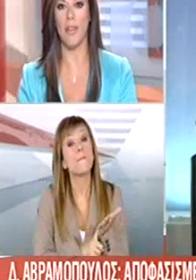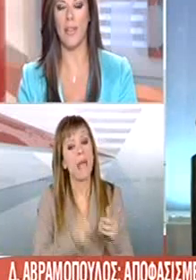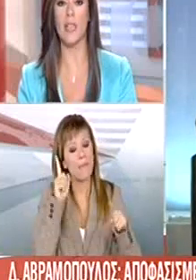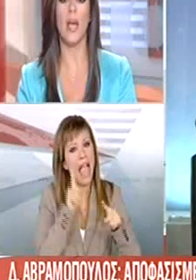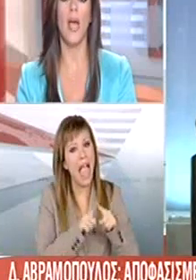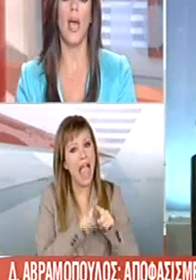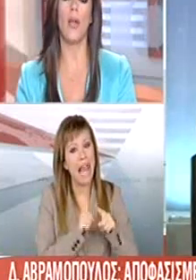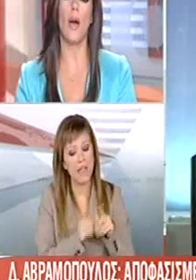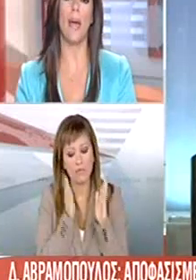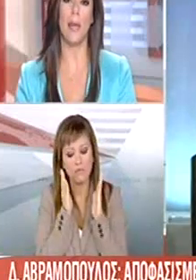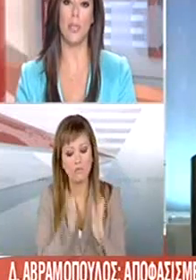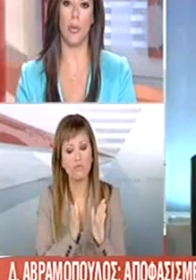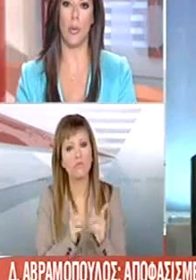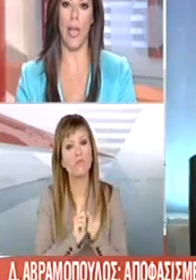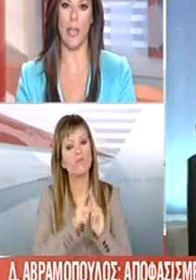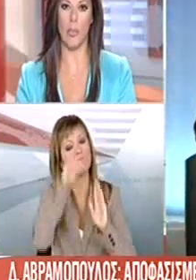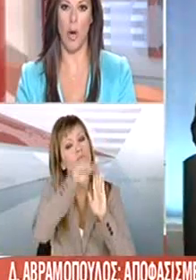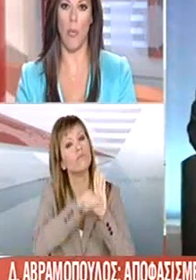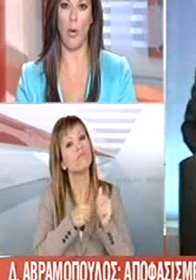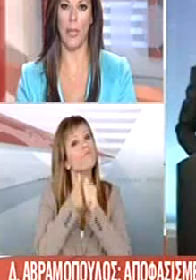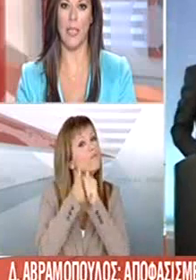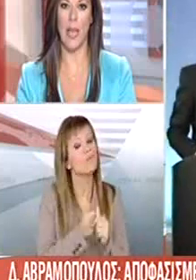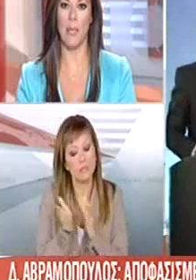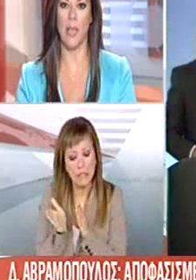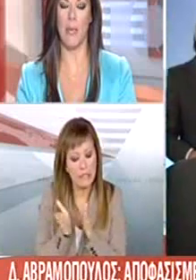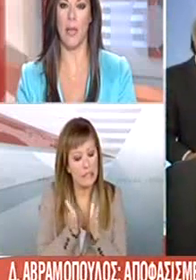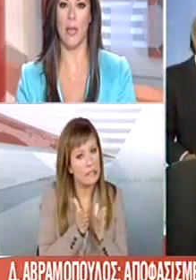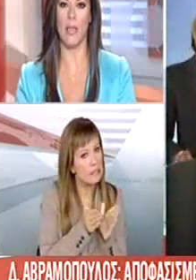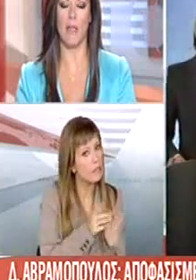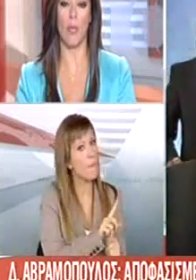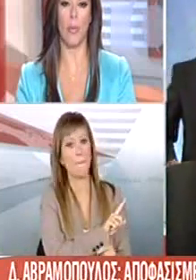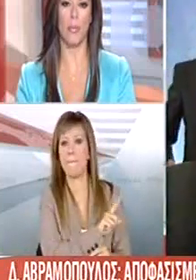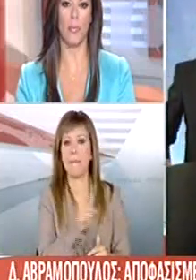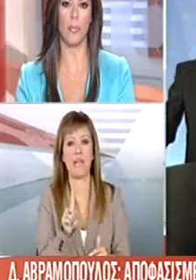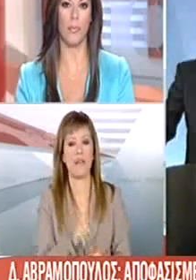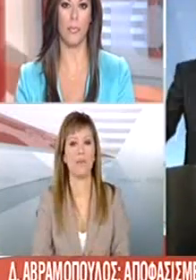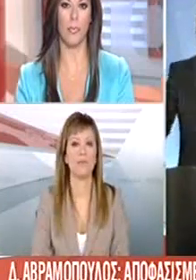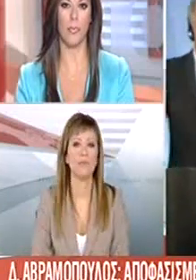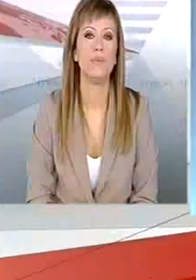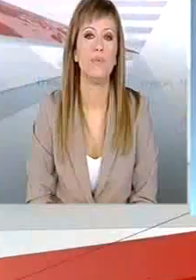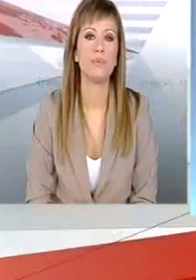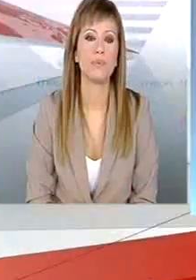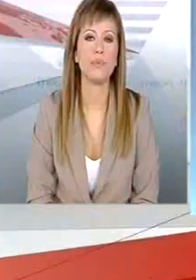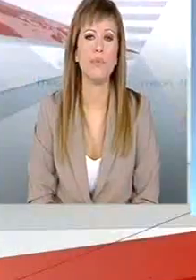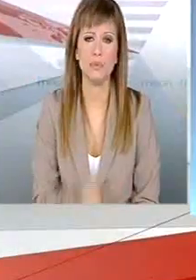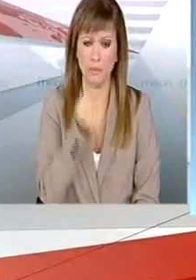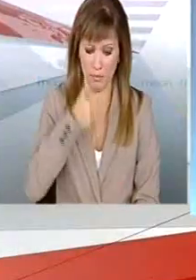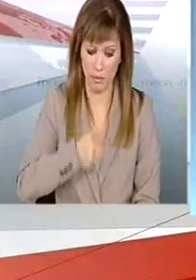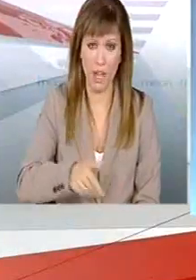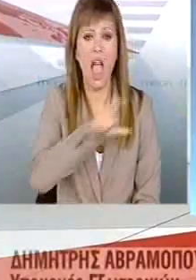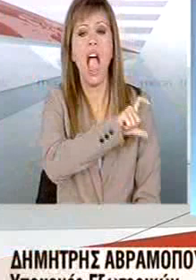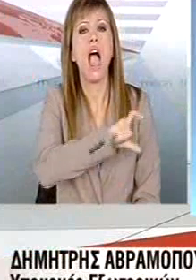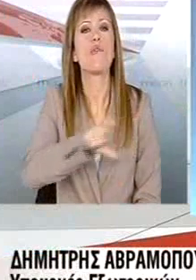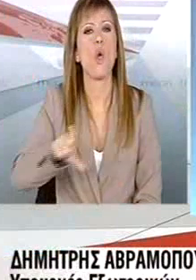δεν είναι εφικτές, ενώ απέρριψε τον λαϊκισμό από πολιτικές δυνάμεις στη Γερμανία και στην Ευρώπη. Σε λίγες εβδομάδες ο